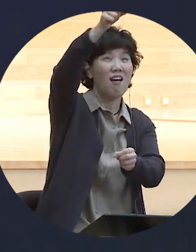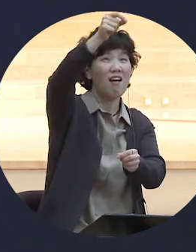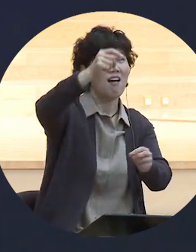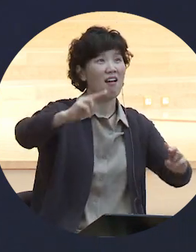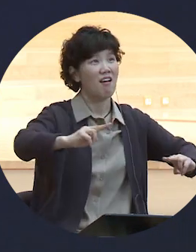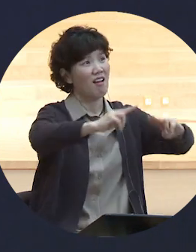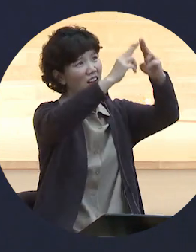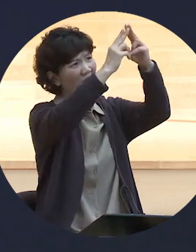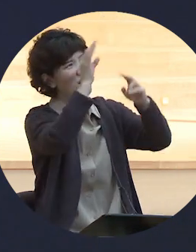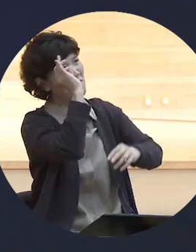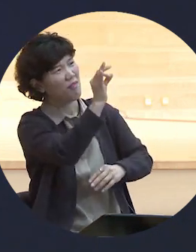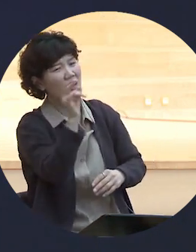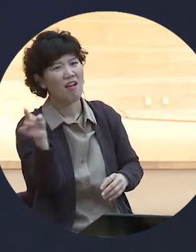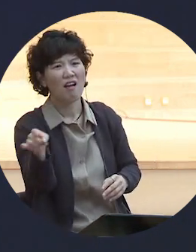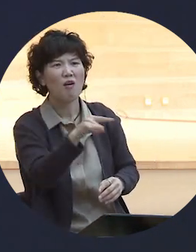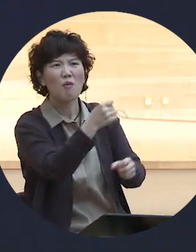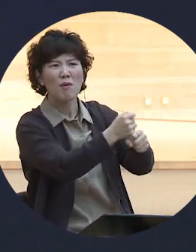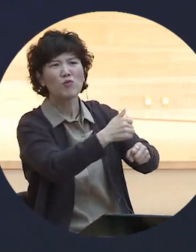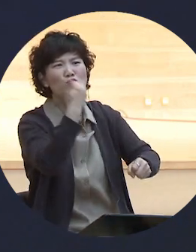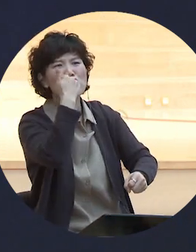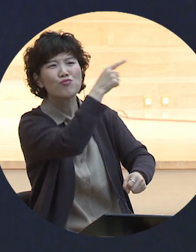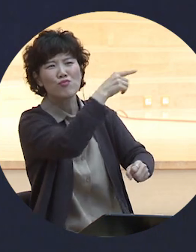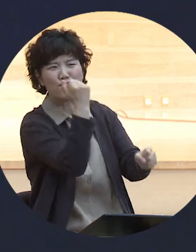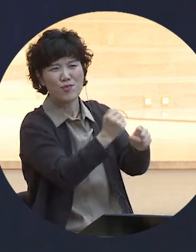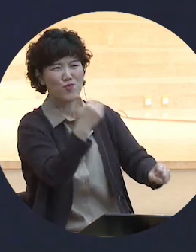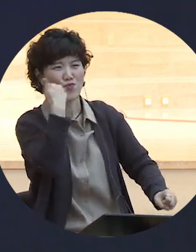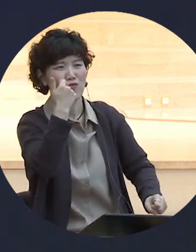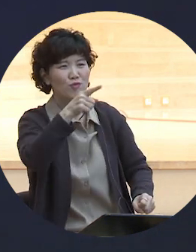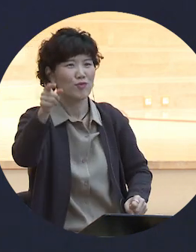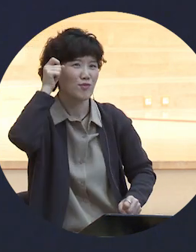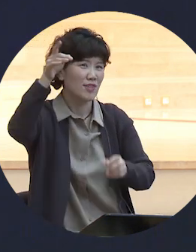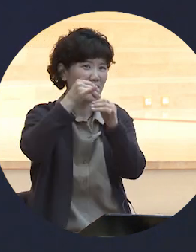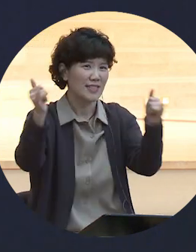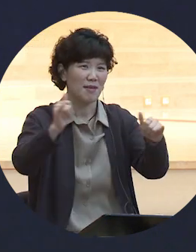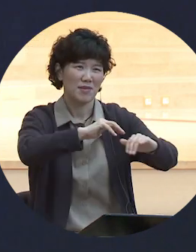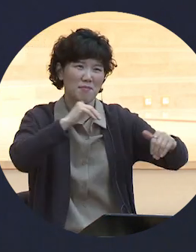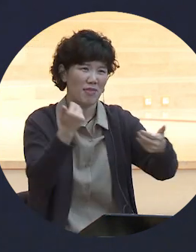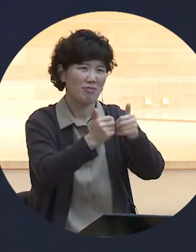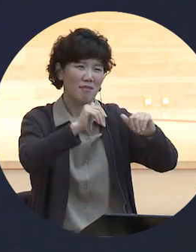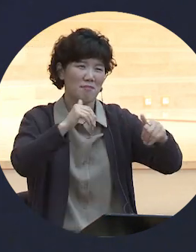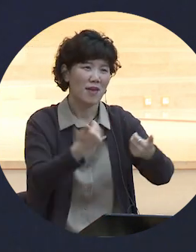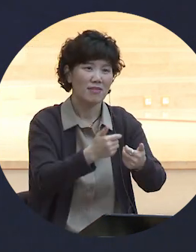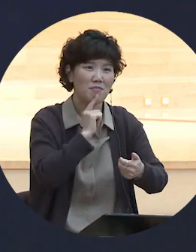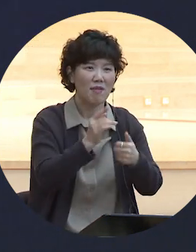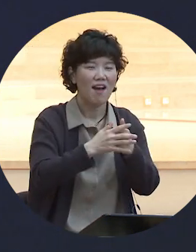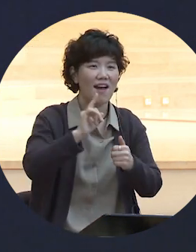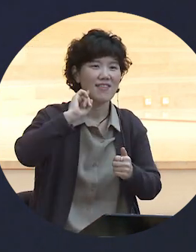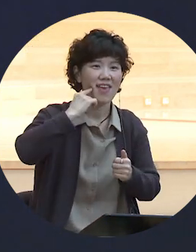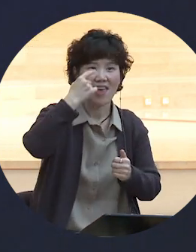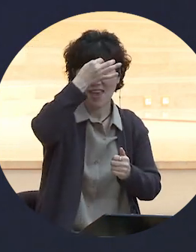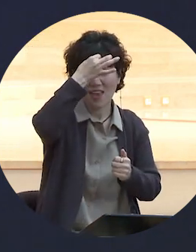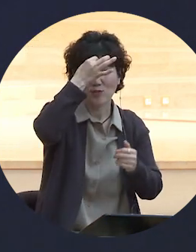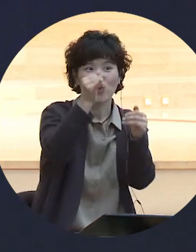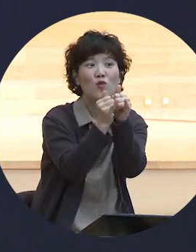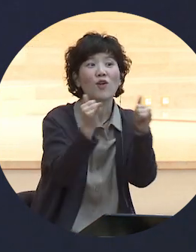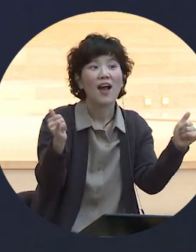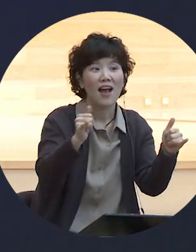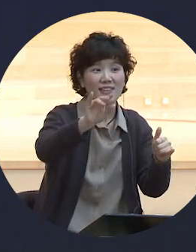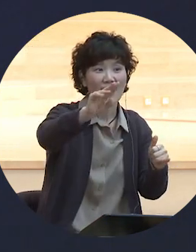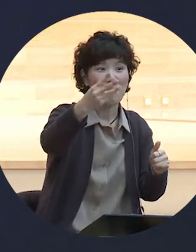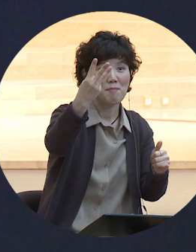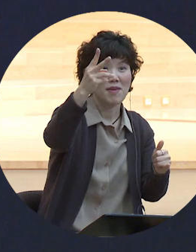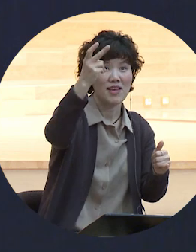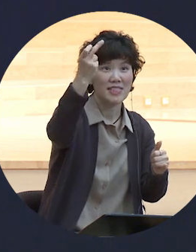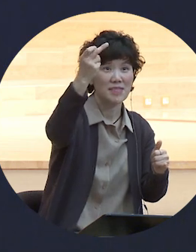만들었냐? 누가 허가했냐? 이러면서 막 지식인들이 저항을 하는 거예요. 어떤 예술가들은요, 그 312m가